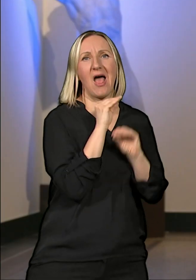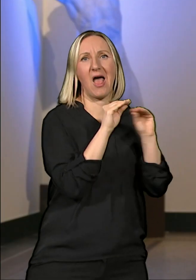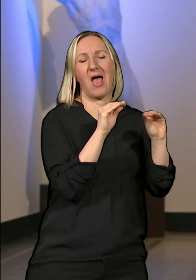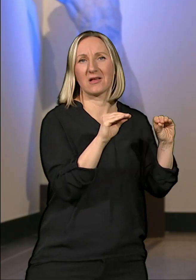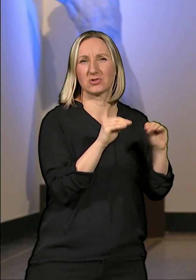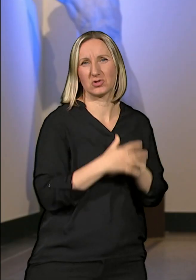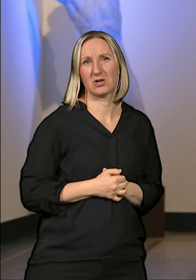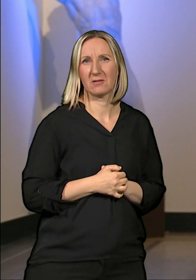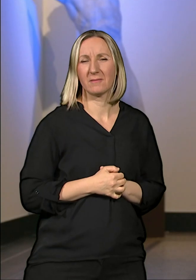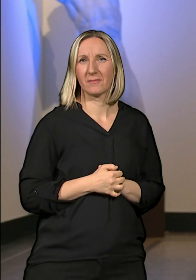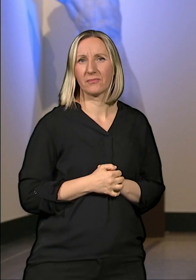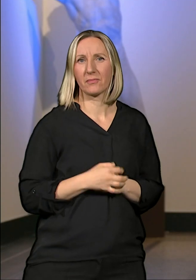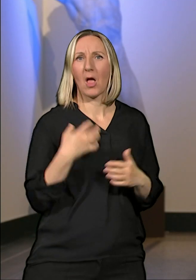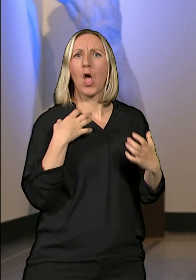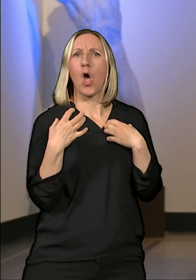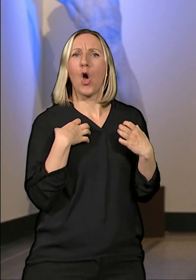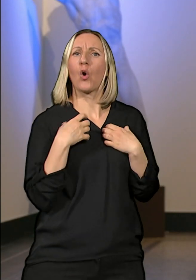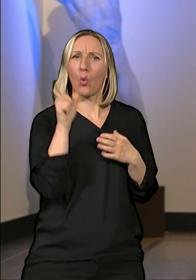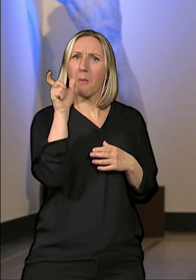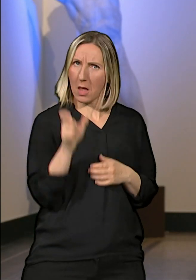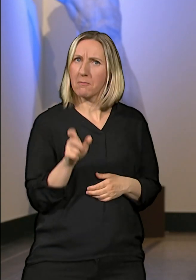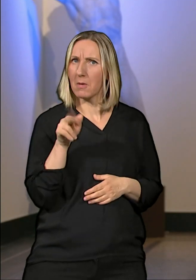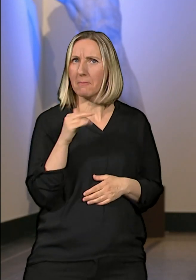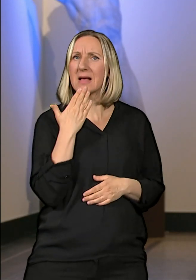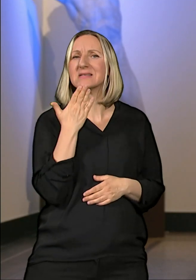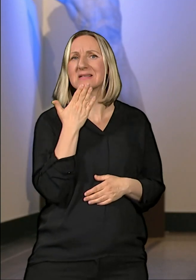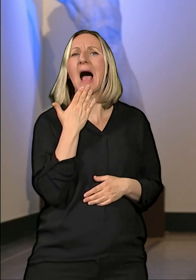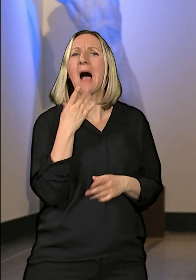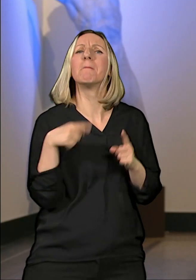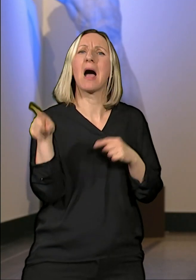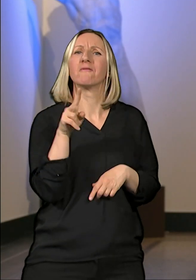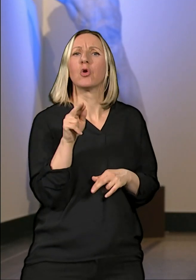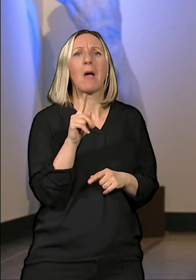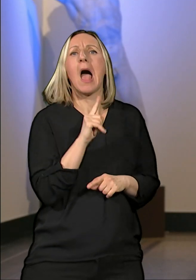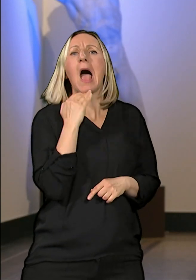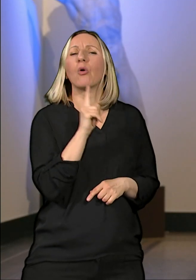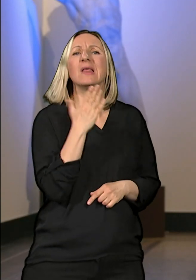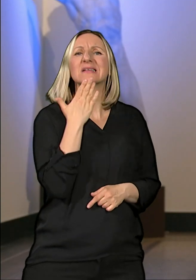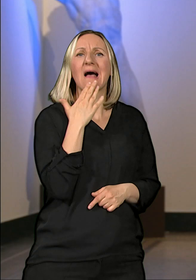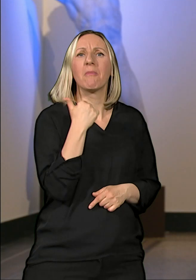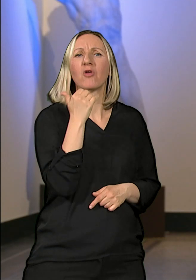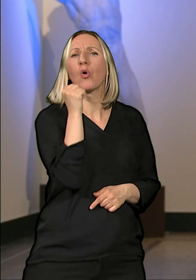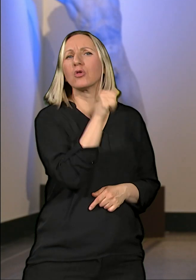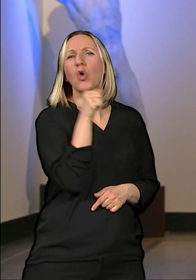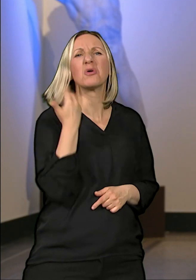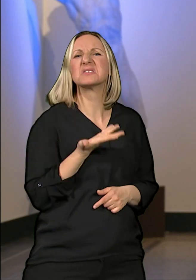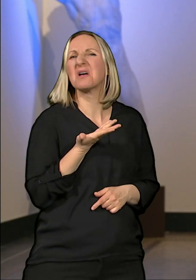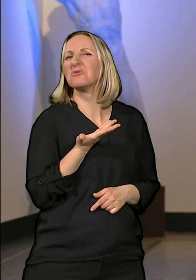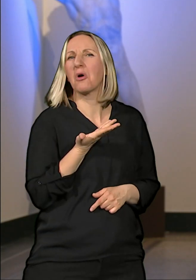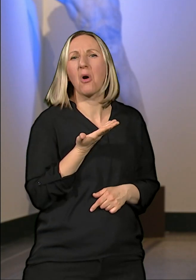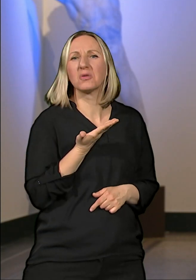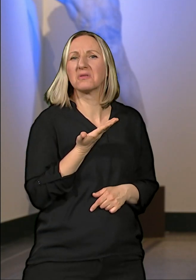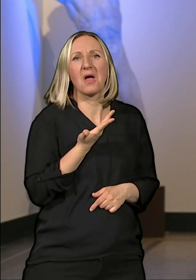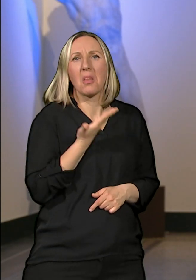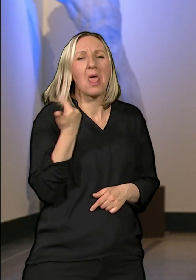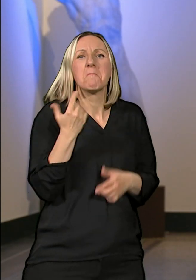Zato što, da, u glumi postoji zabavni efekat, postoji mnogo toga što je zabavno, jer ako nije zabavno i ako je dosadno, onda ne komunicira ni sa